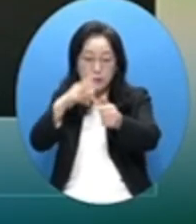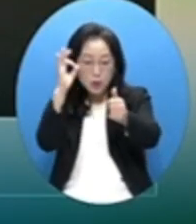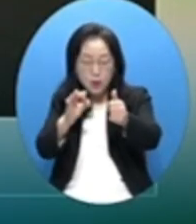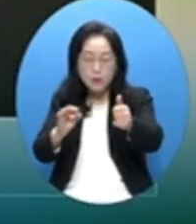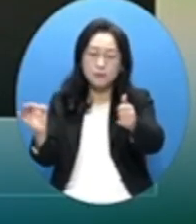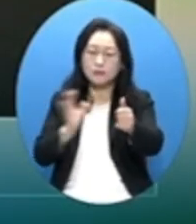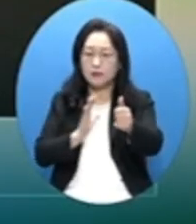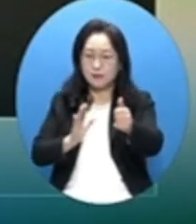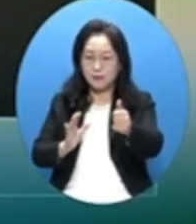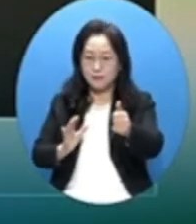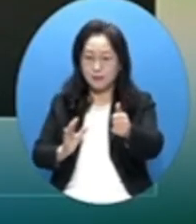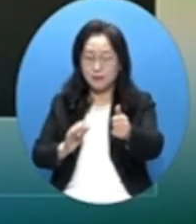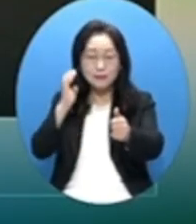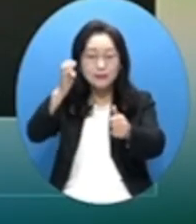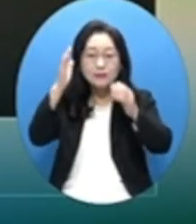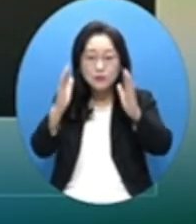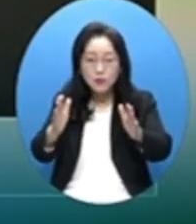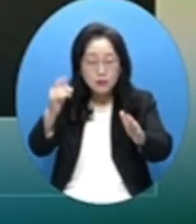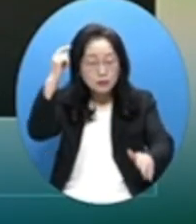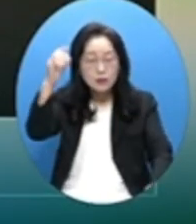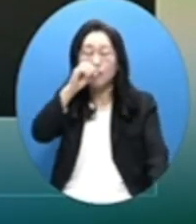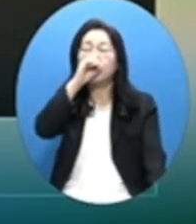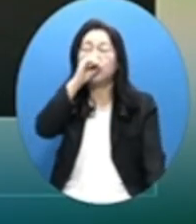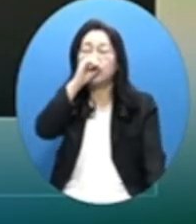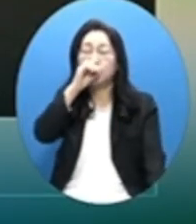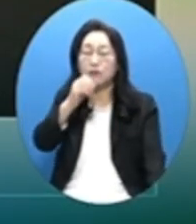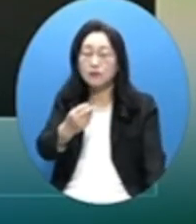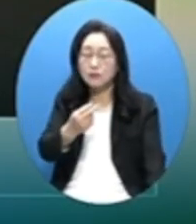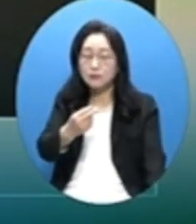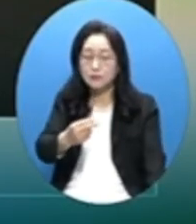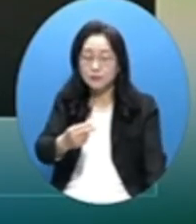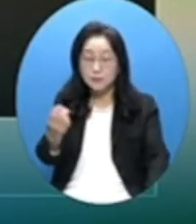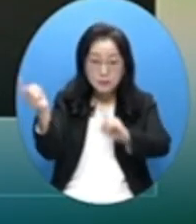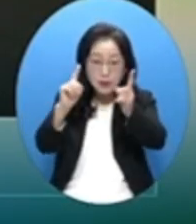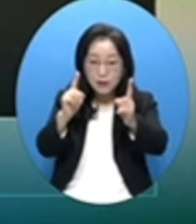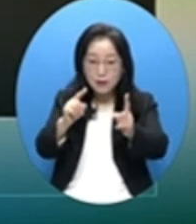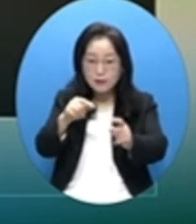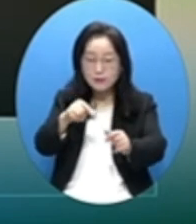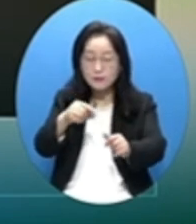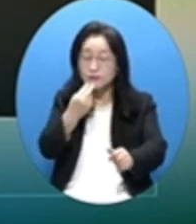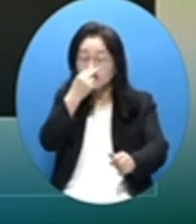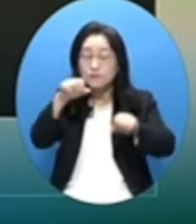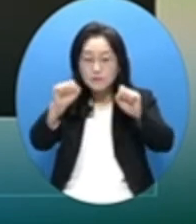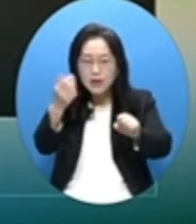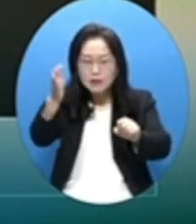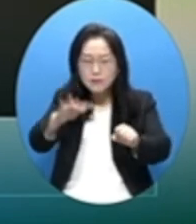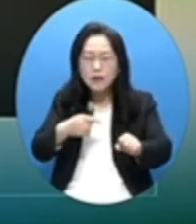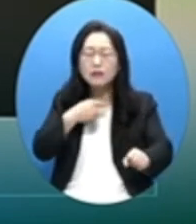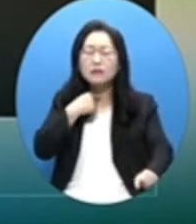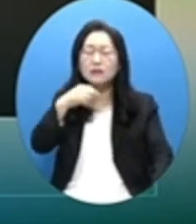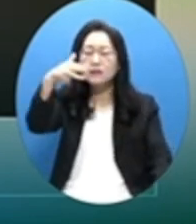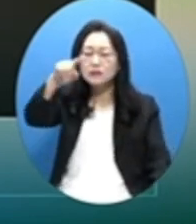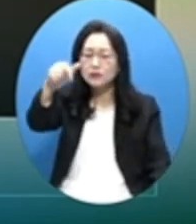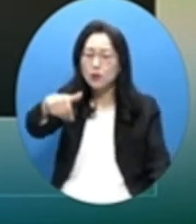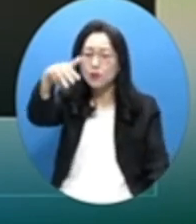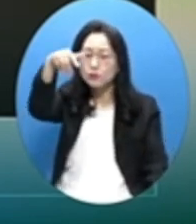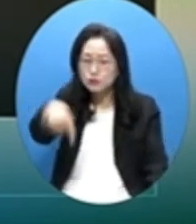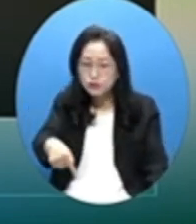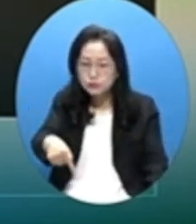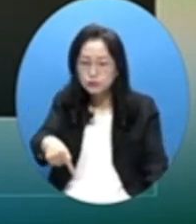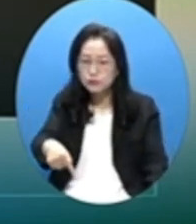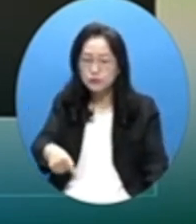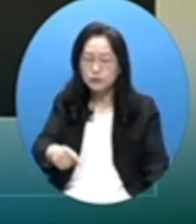합니다 40일 동안 혼사들 건쳐 목숨은 건졌지만은 척추를 다쳐서 목 아래 온 몸이